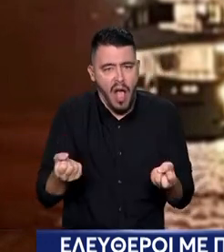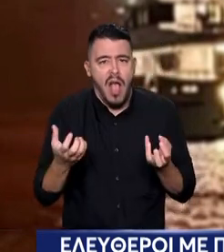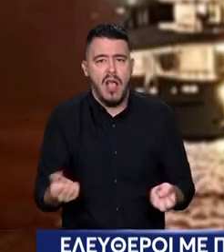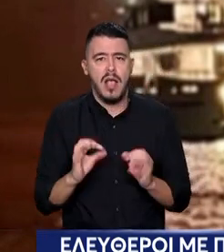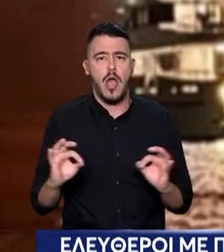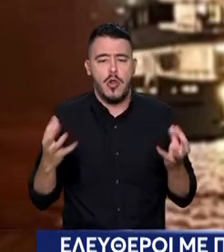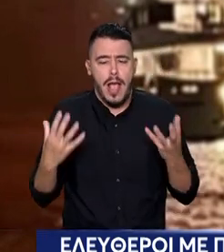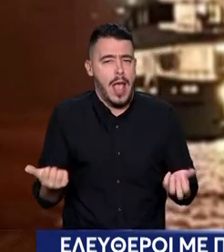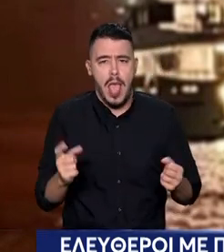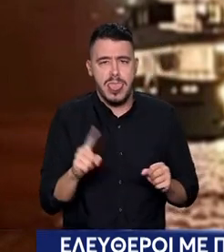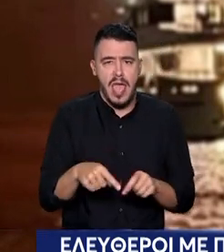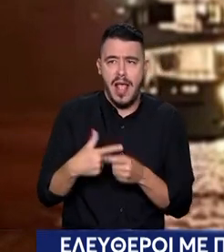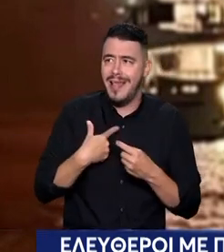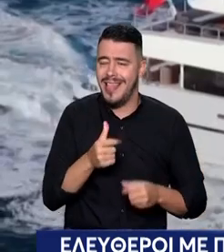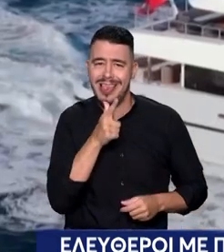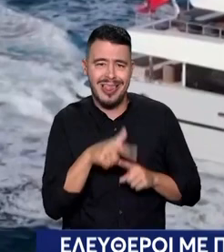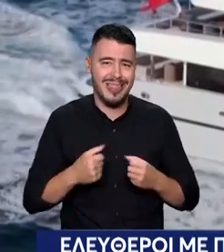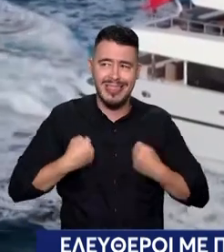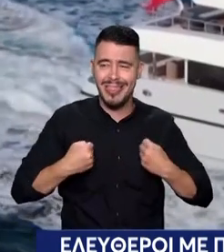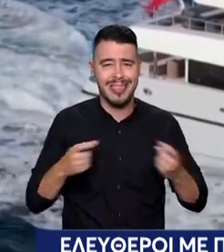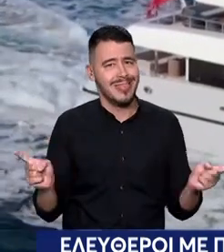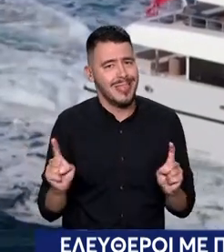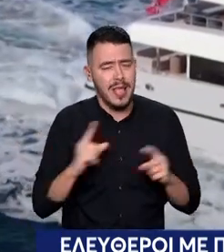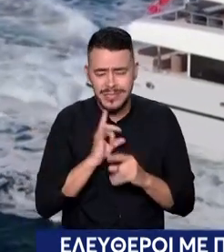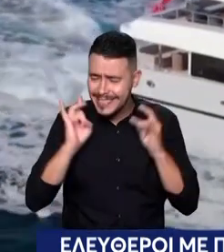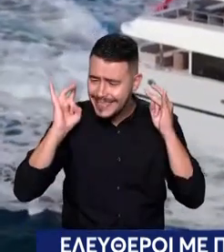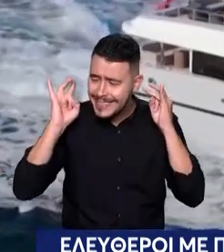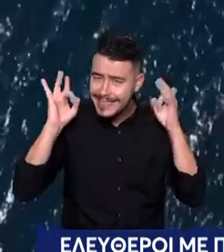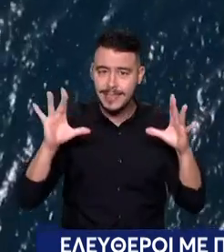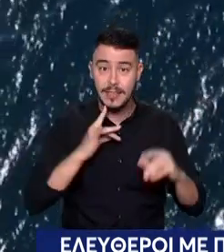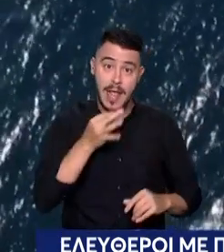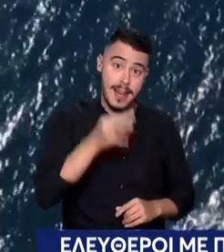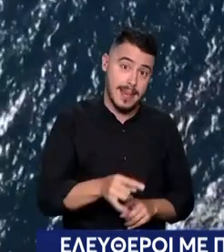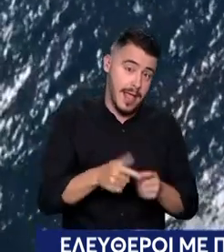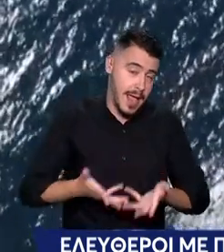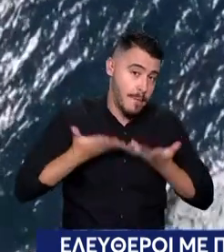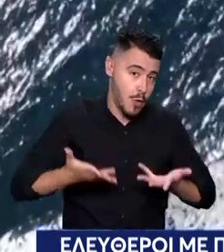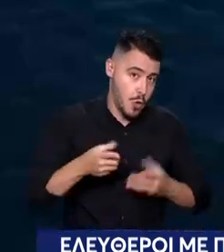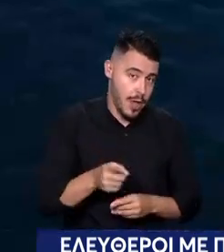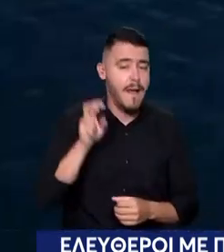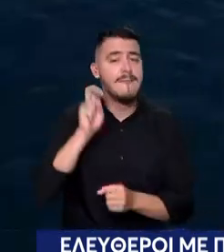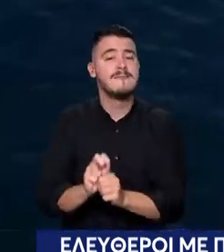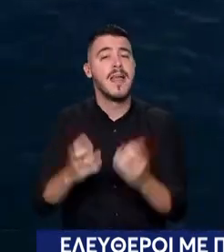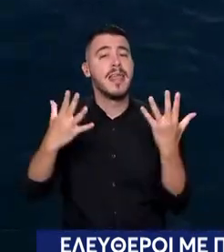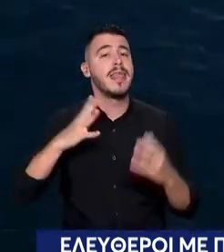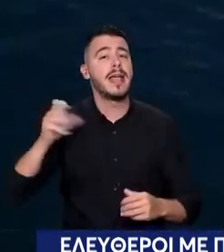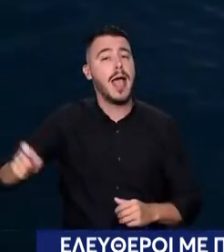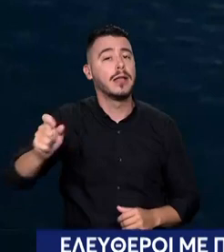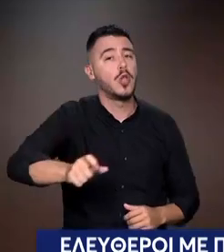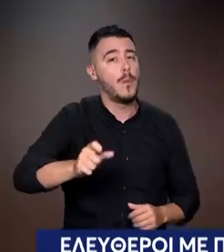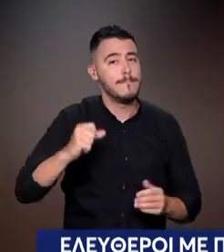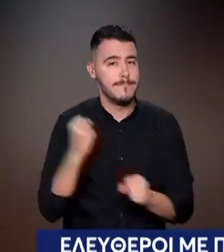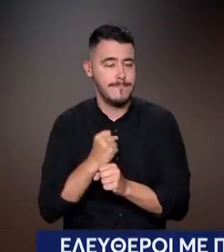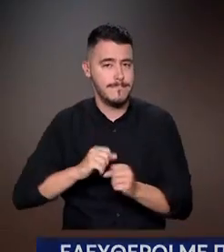από τη Θαλαμιγό Περσεφόνη 1. Τα υπόλοιπα 11 μέλη του πληρώματος της Θαλαμιγού αφέθησαν ελεύθερα με